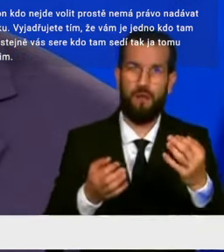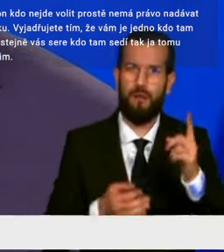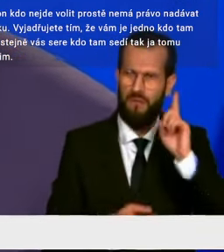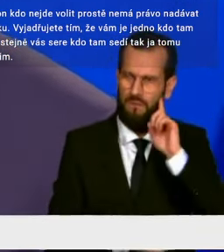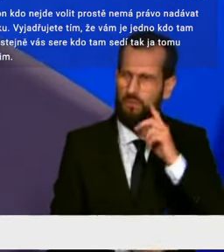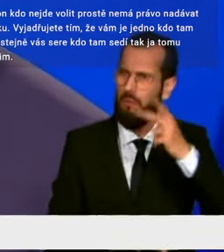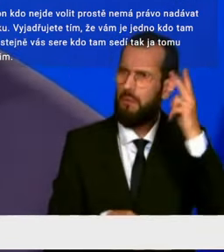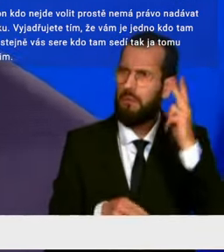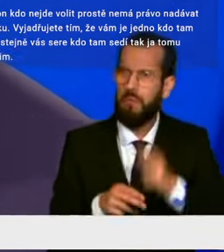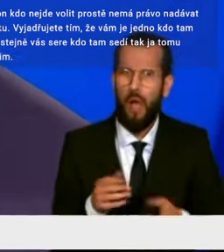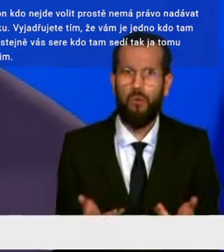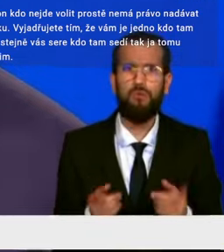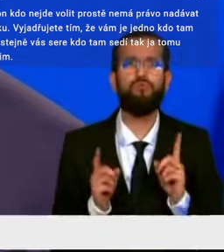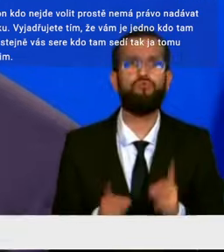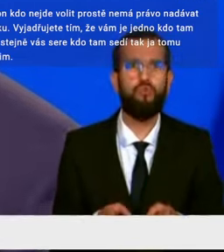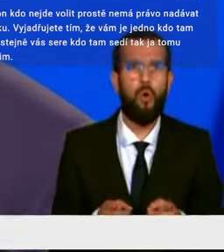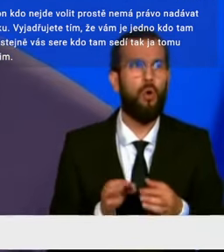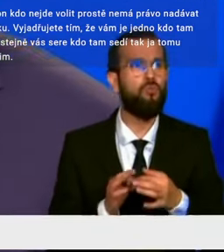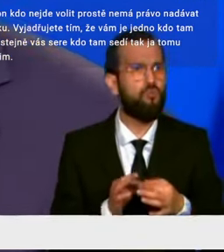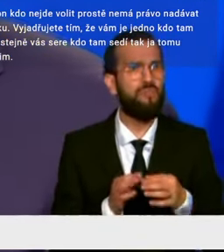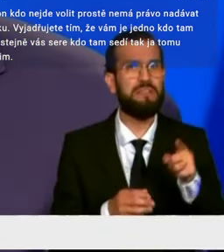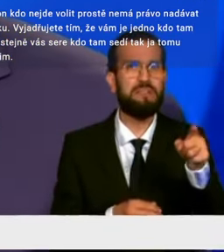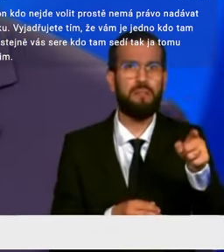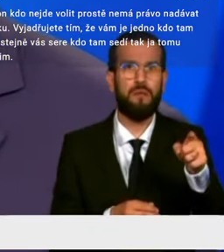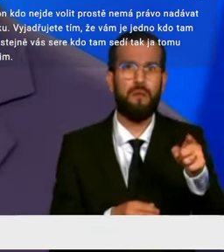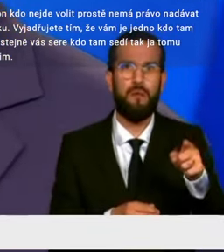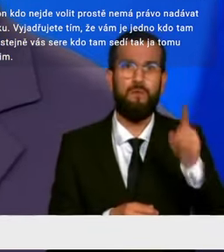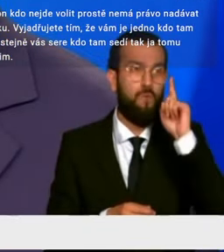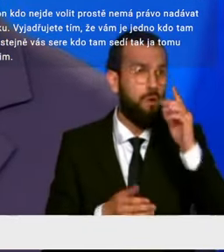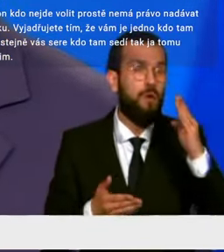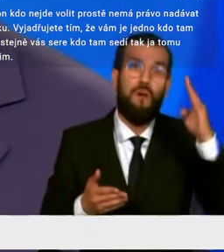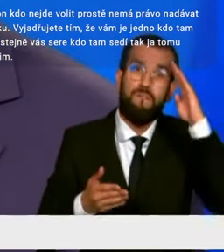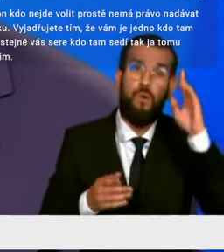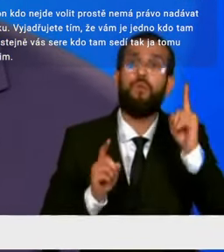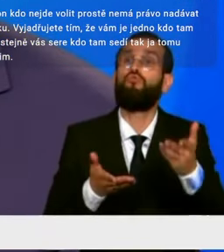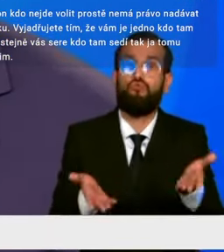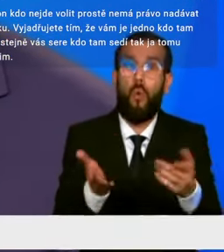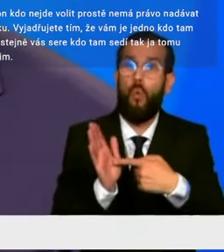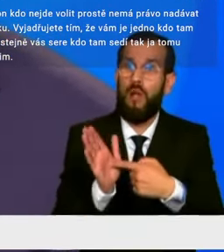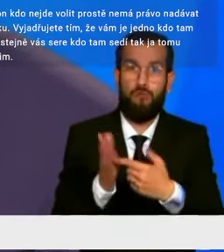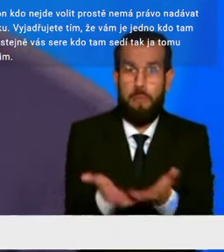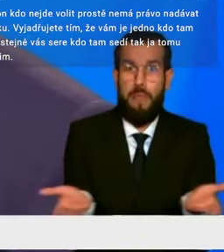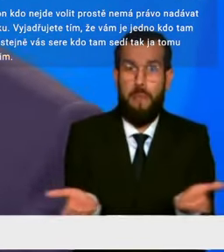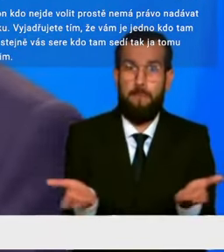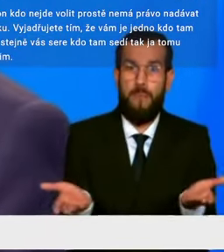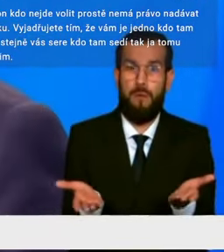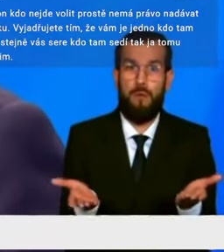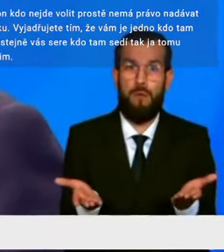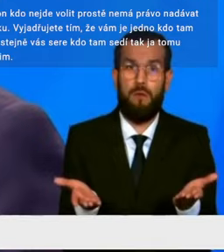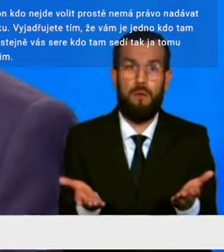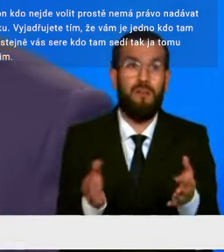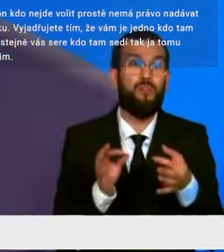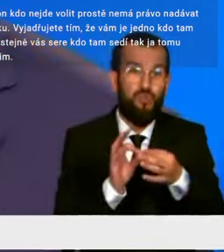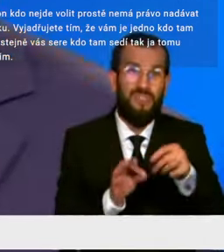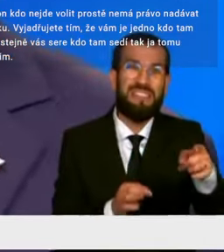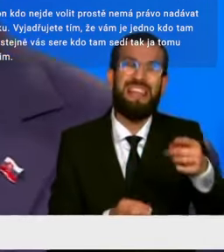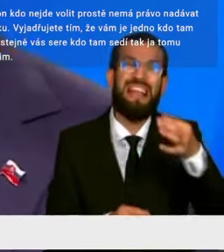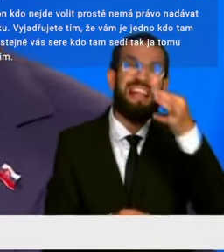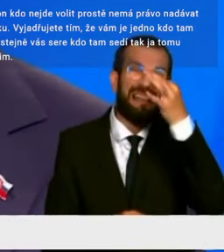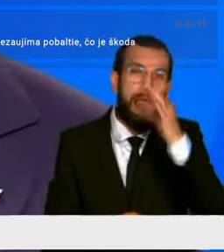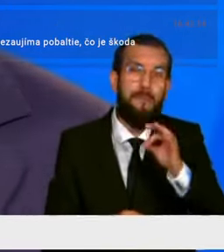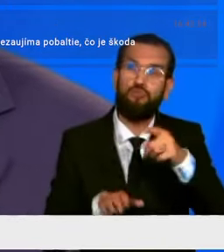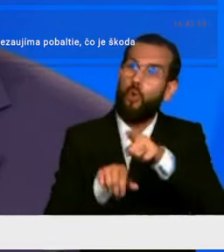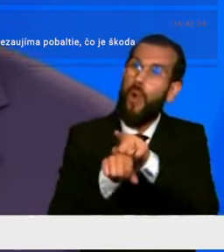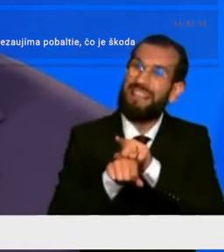nakoniec by mal ísť po tej vojenskej prehliadke keďže dokopy už nič vojenský Arsenal nemá nemecký tank leopard veď keď by to